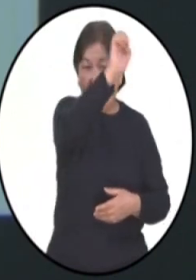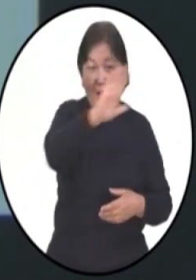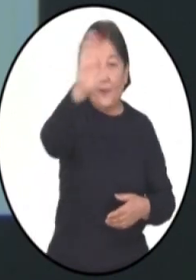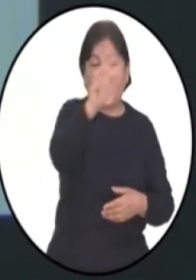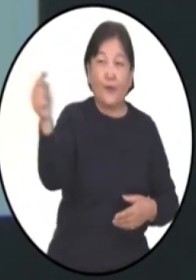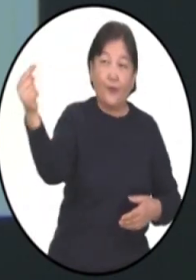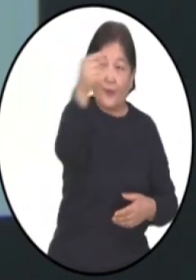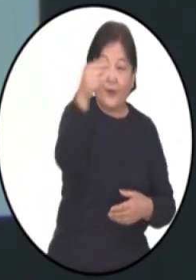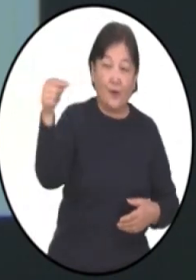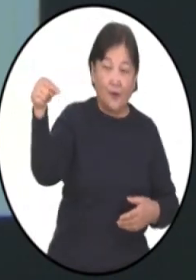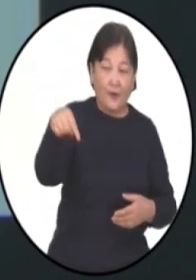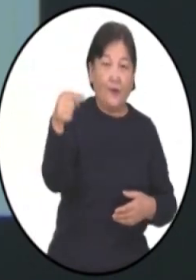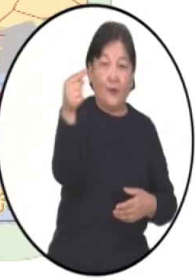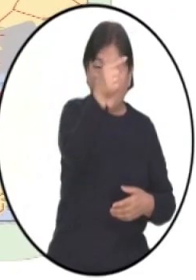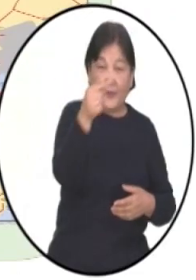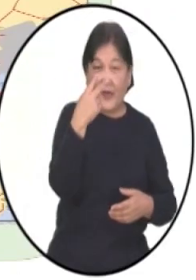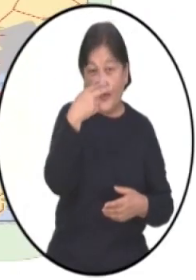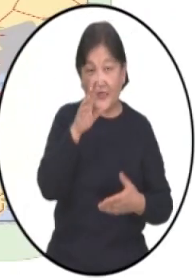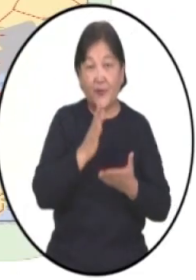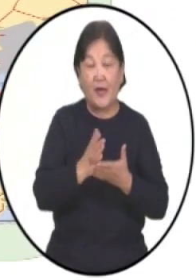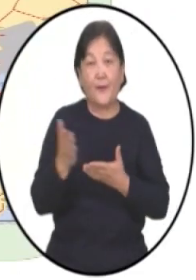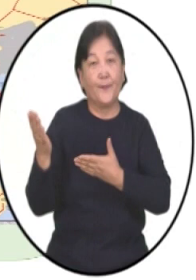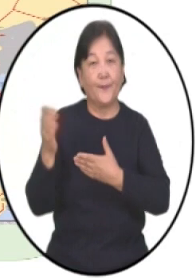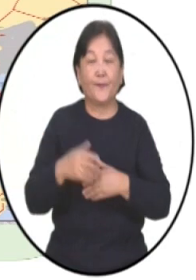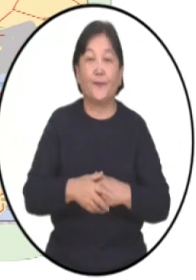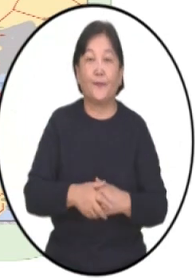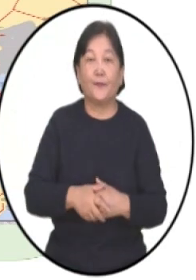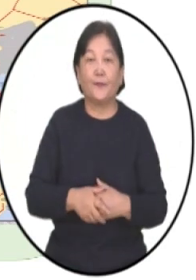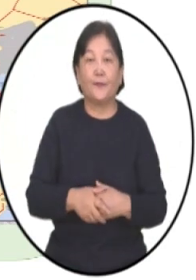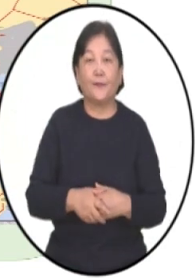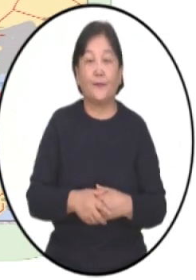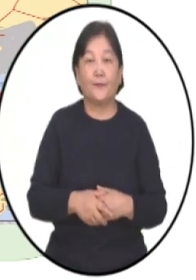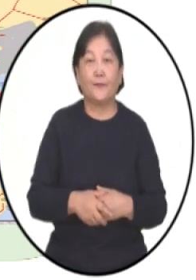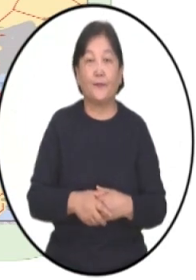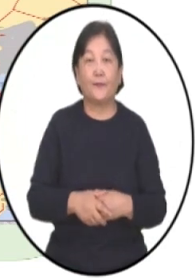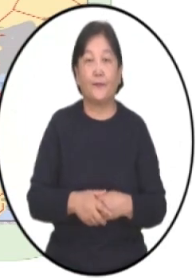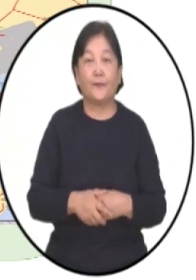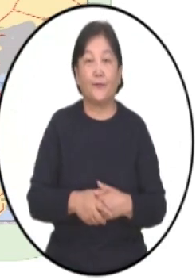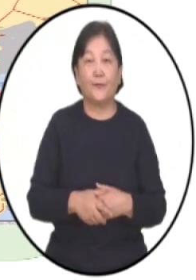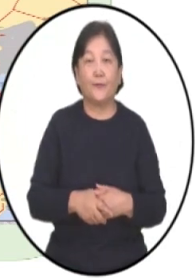сүлжээ болгон тавьсныг та бүхэн сайн анзаараарай.